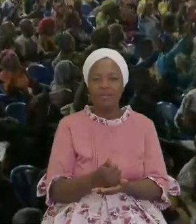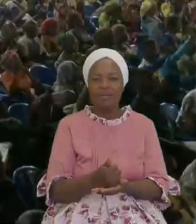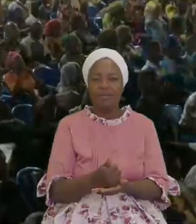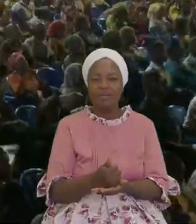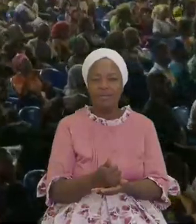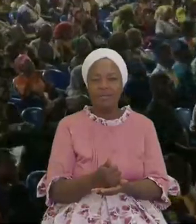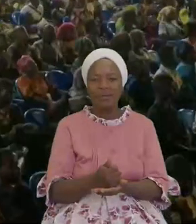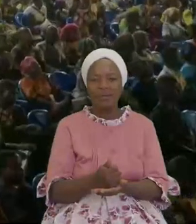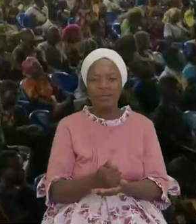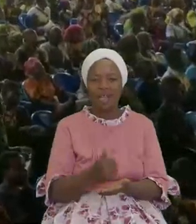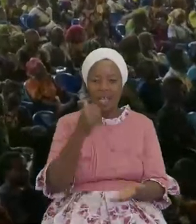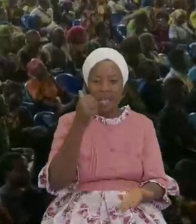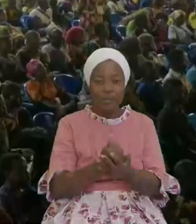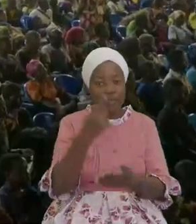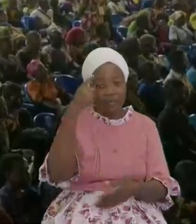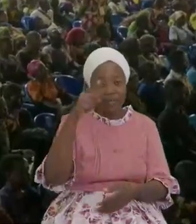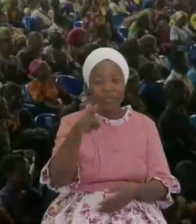Amen.